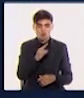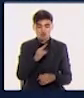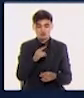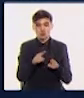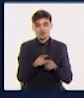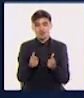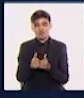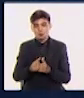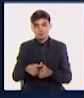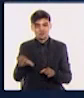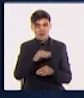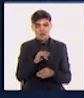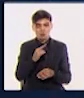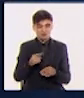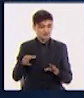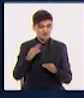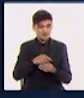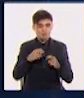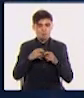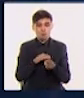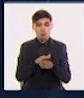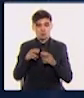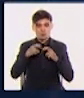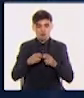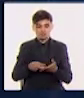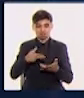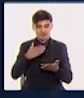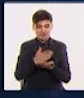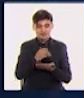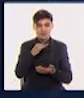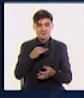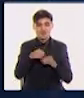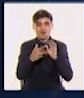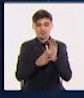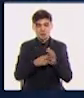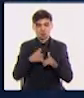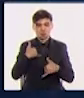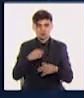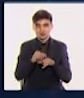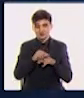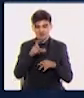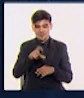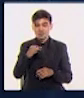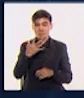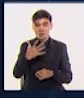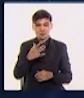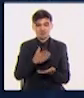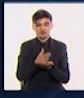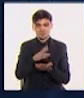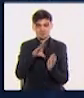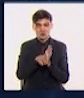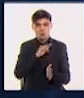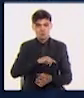балалардан қазір толықтай сынама алынып жатыр. Топтағы 18 тәрбиеленуші мен 5 қызметкердің байланыста